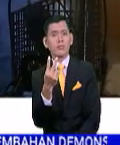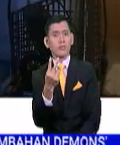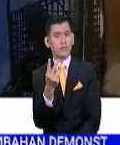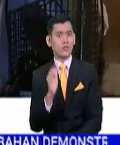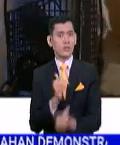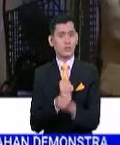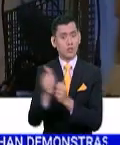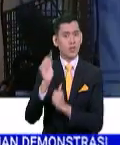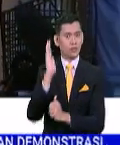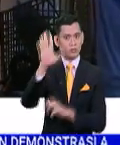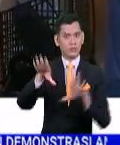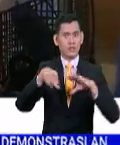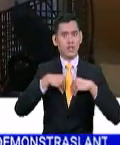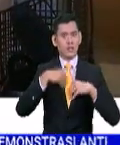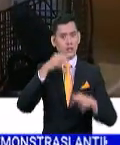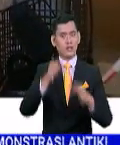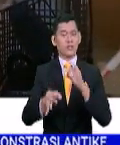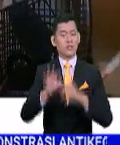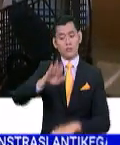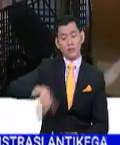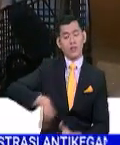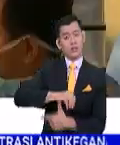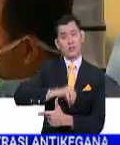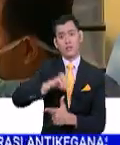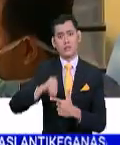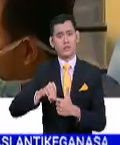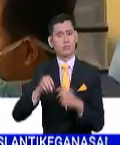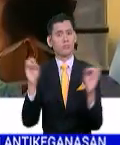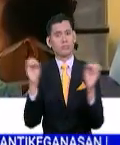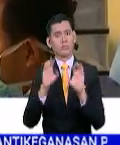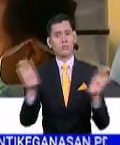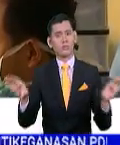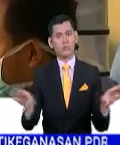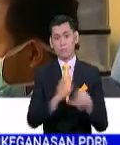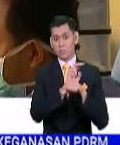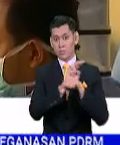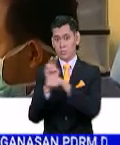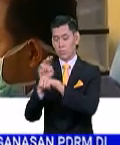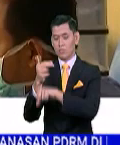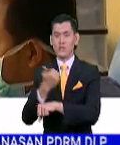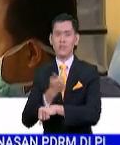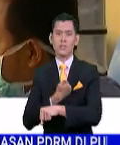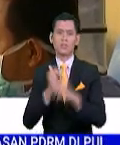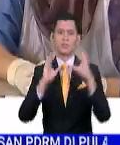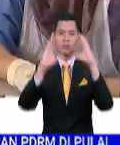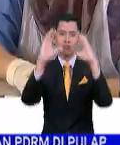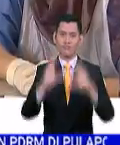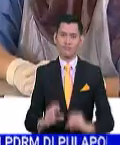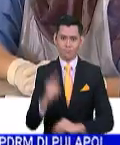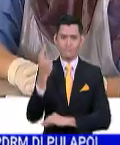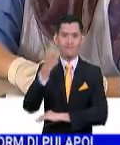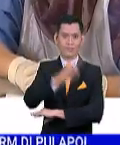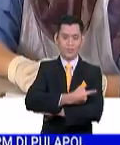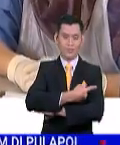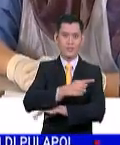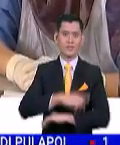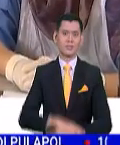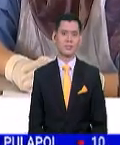diterima jika mereka belum atau tidak menjalankan pemantauan kendiri secara harian.